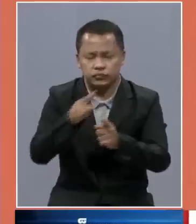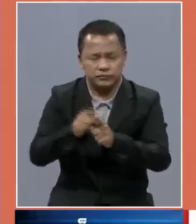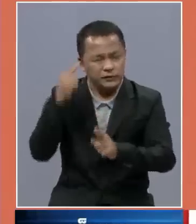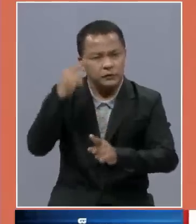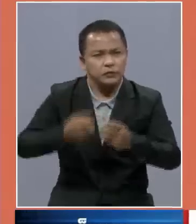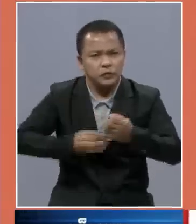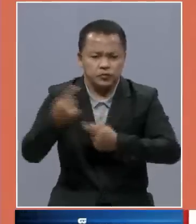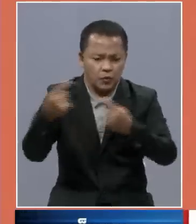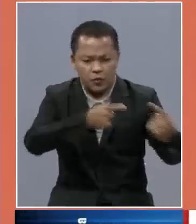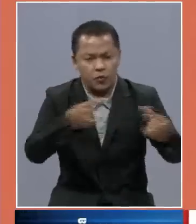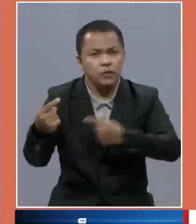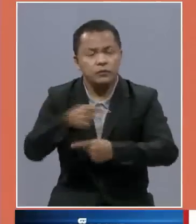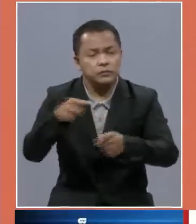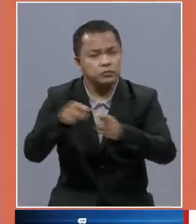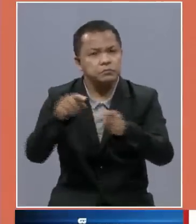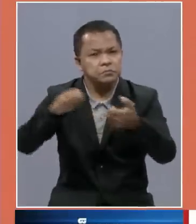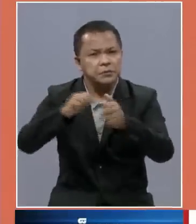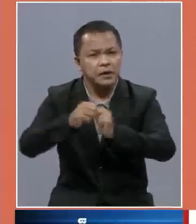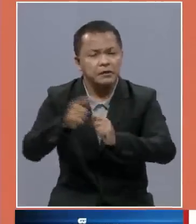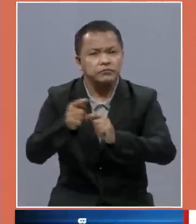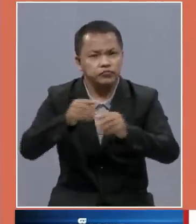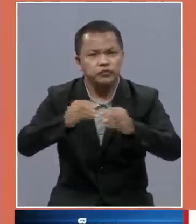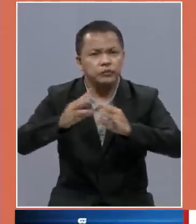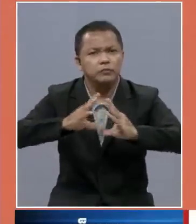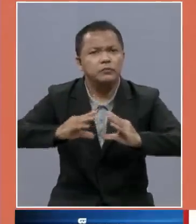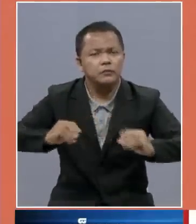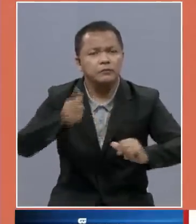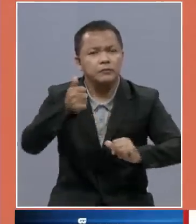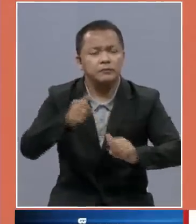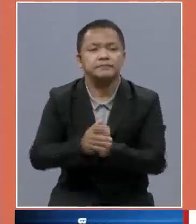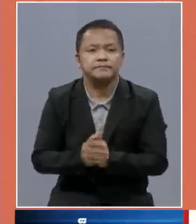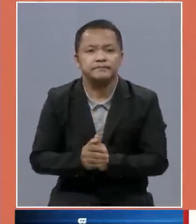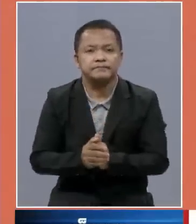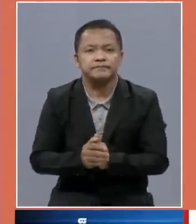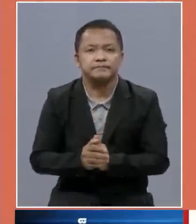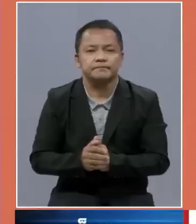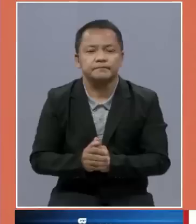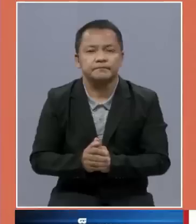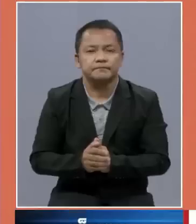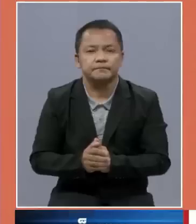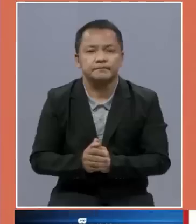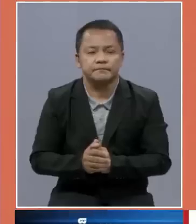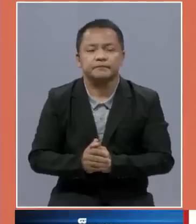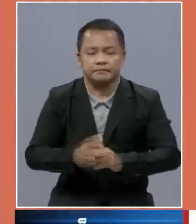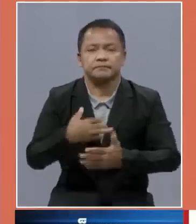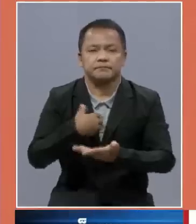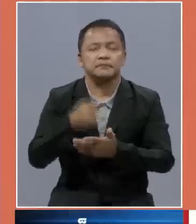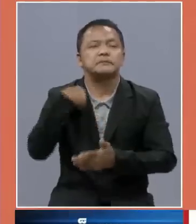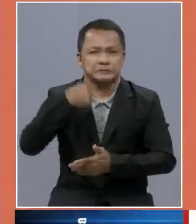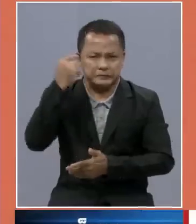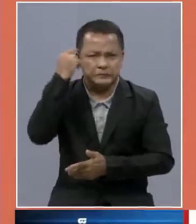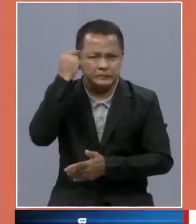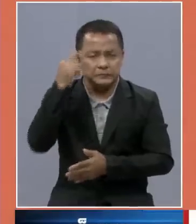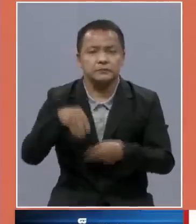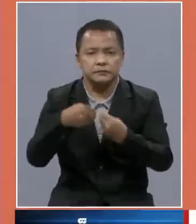ประเด็นที่โต้กันระหว่างสองท่านเนี่ยมันจะยังไงสุดท้ายมันจะคลี่คลายได้หรือเปล่าปรากฏว่าคุณสิริกัญญาก็เชื่อแบบนี้